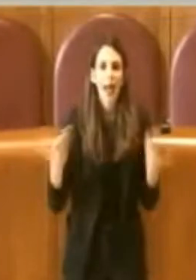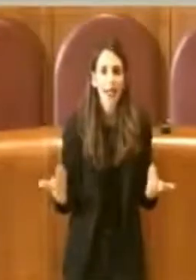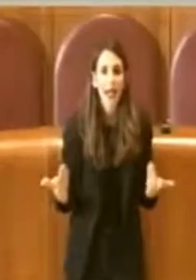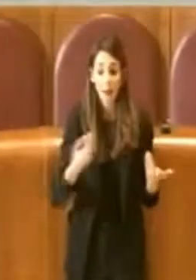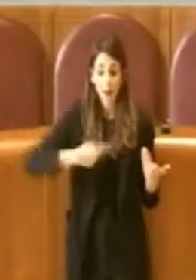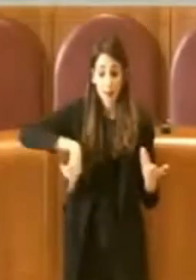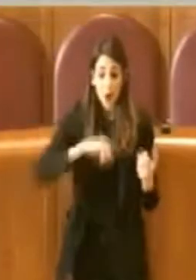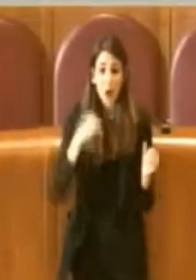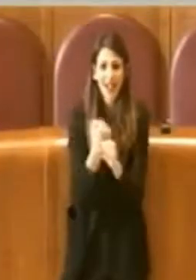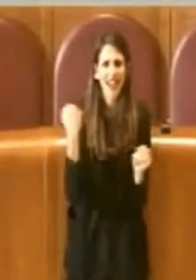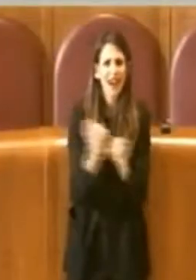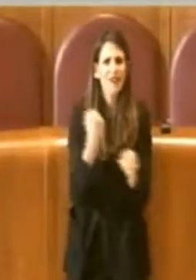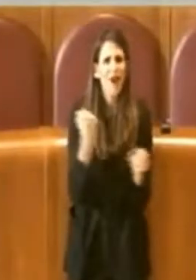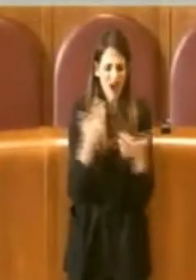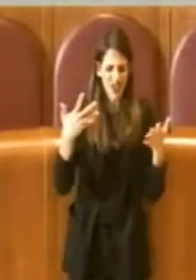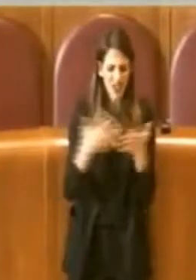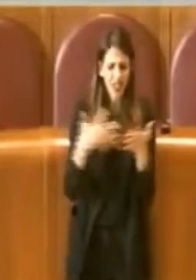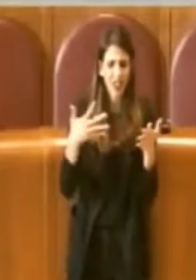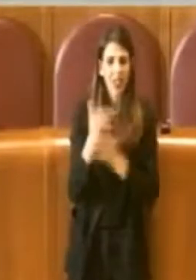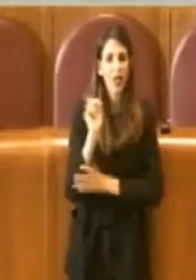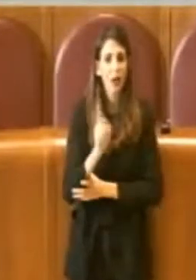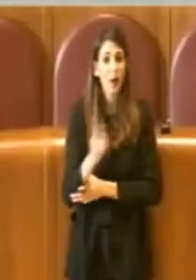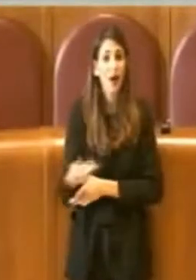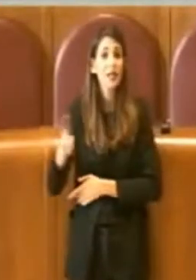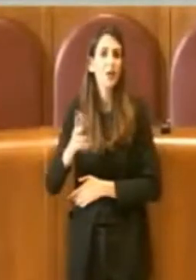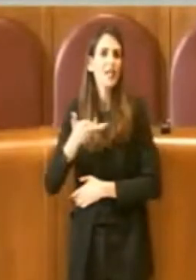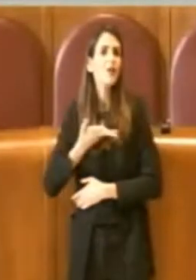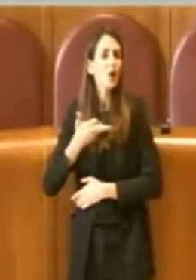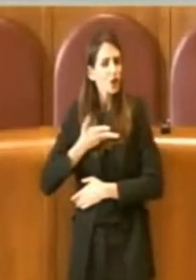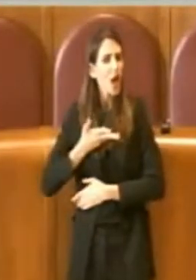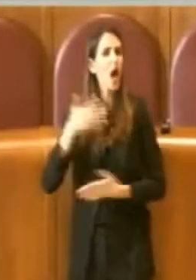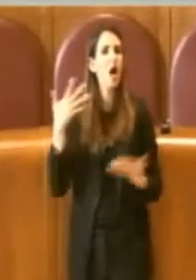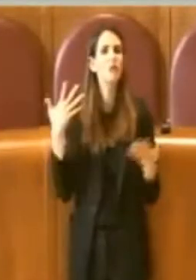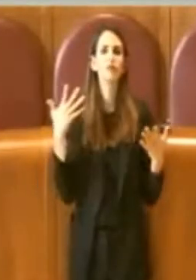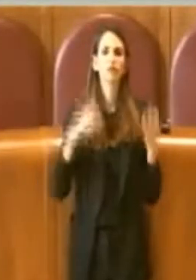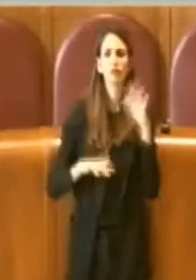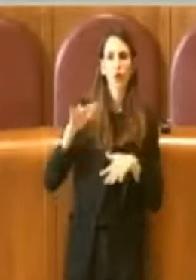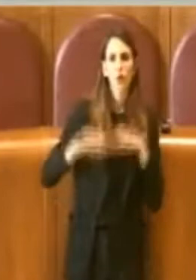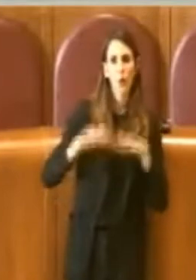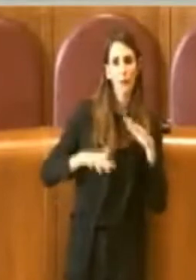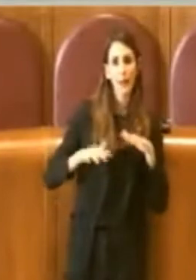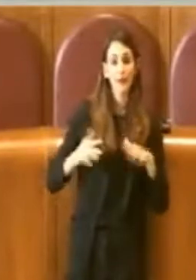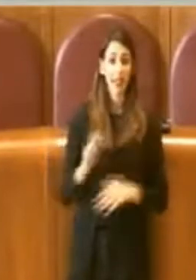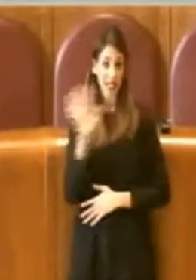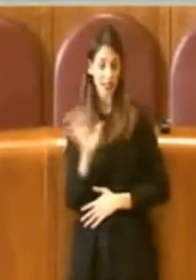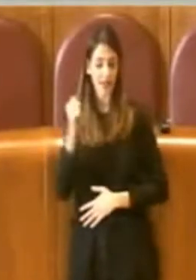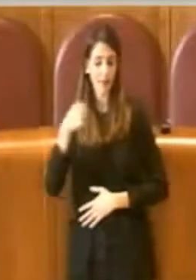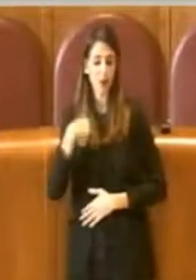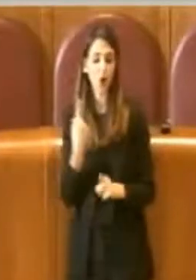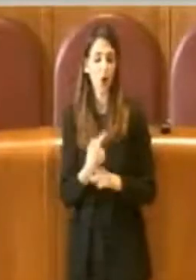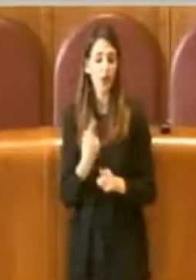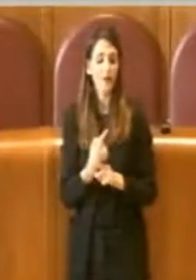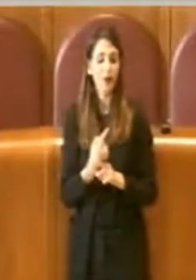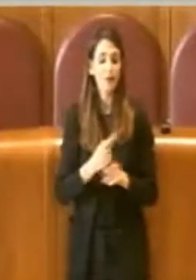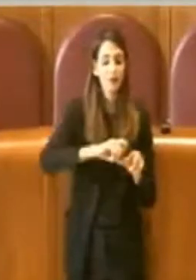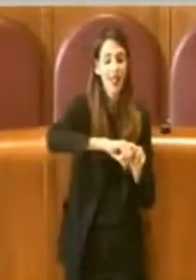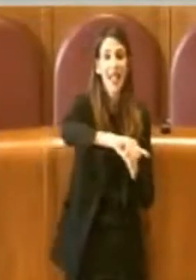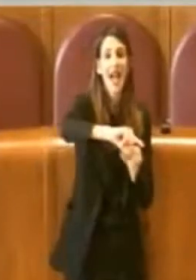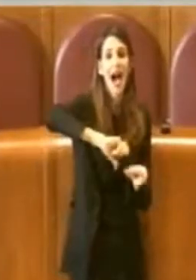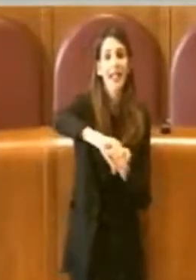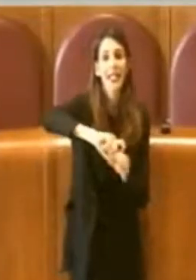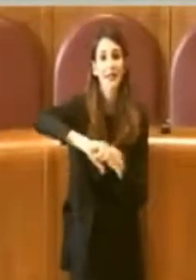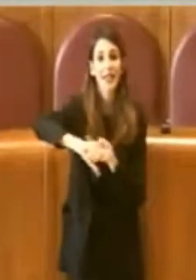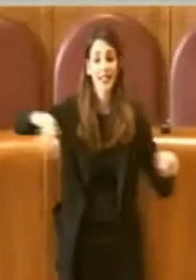perché magari ancora ci sono dei dubbi a livello tecnico quando devo mettere in sicurezza ad esempio un attraversamento pedonale rialzato, su